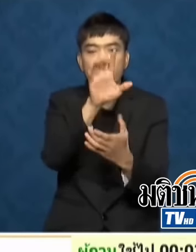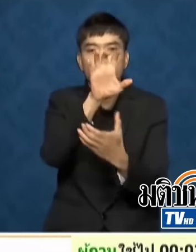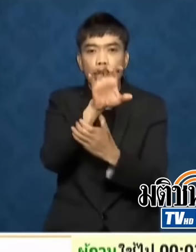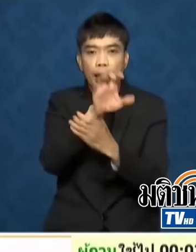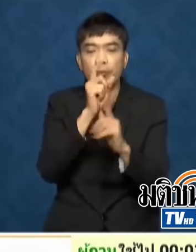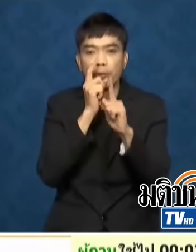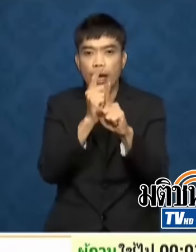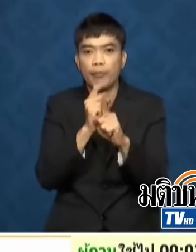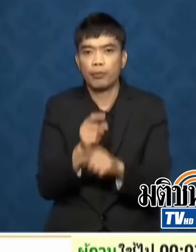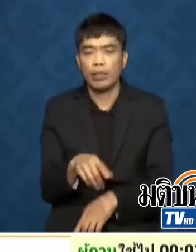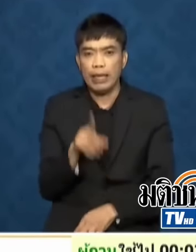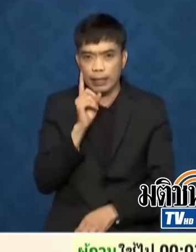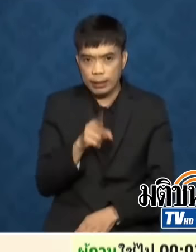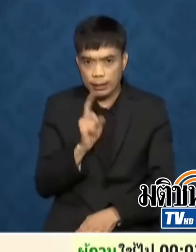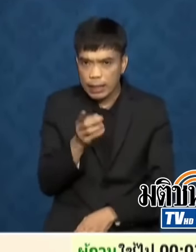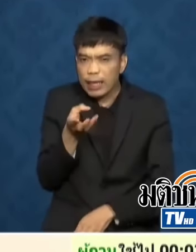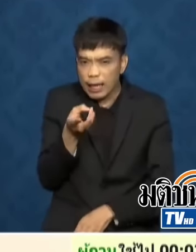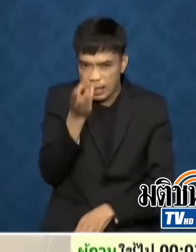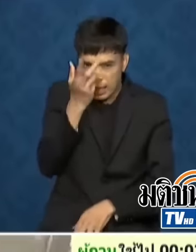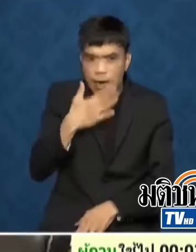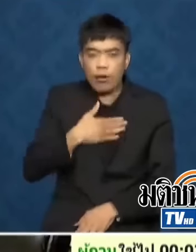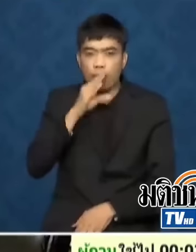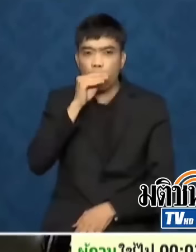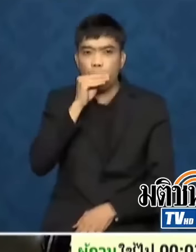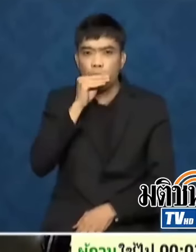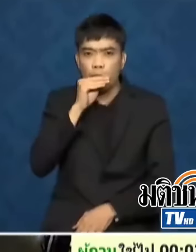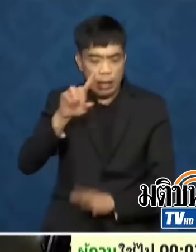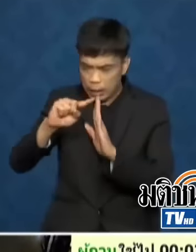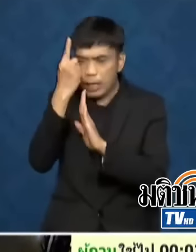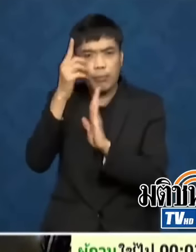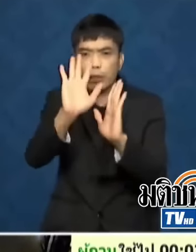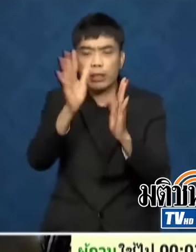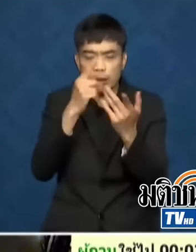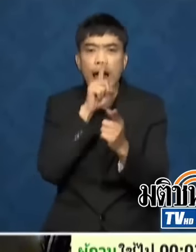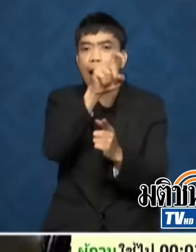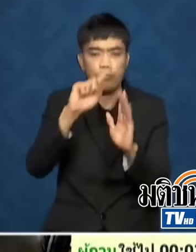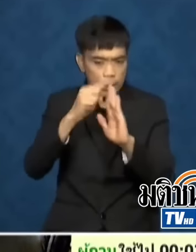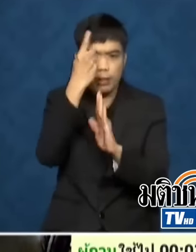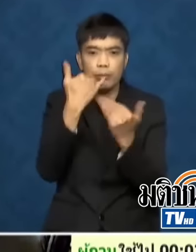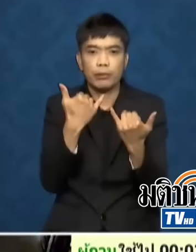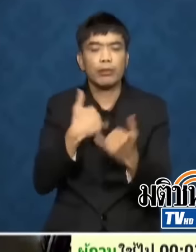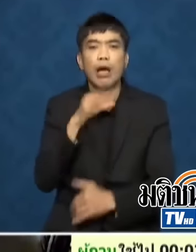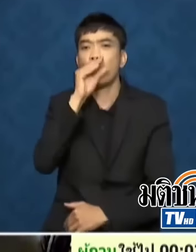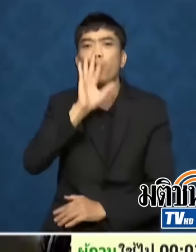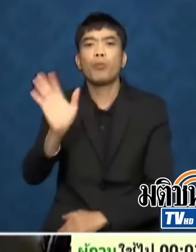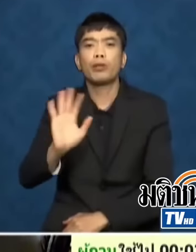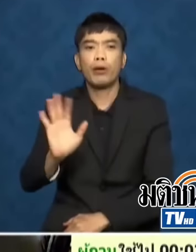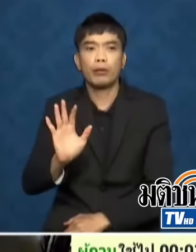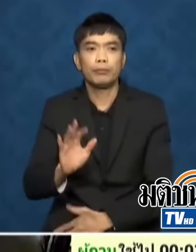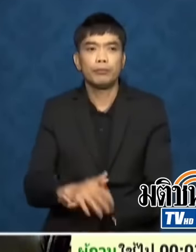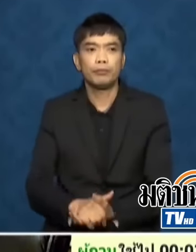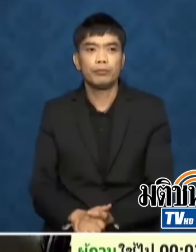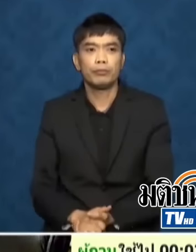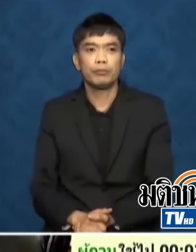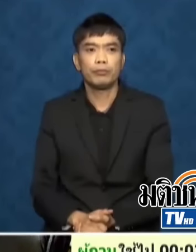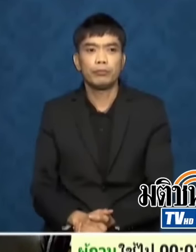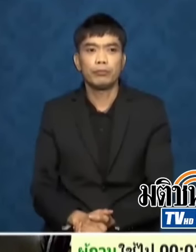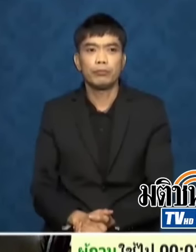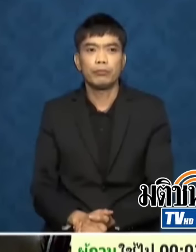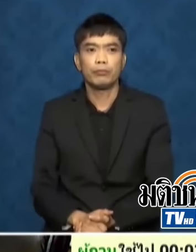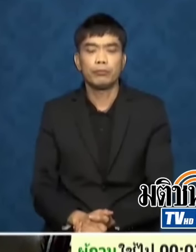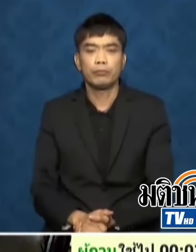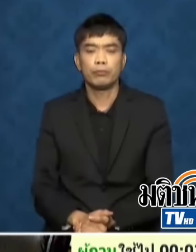จริงๆมันอีกแค่นิดเดียวมันก็จะเข้าสู่คำถามท่านประธาน ก็เข้าสู่คำถามเลย คือตามข้อบังคับก็ไม่ได้ระบุนะครับว่าผมต้องคำถามก่อนผมเข้าท่านประธานนะ